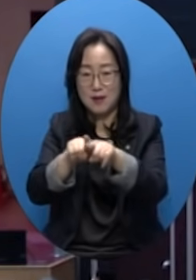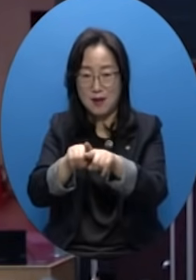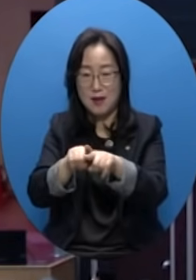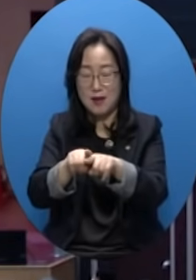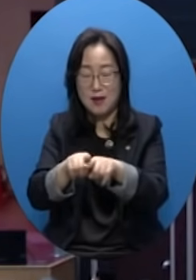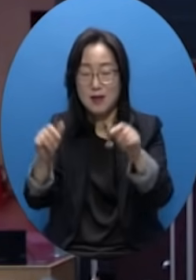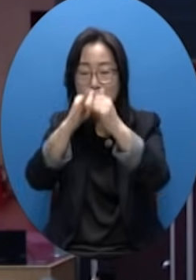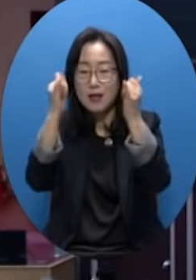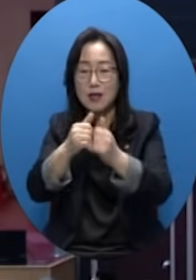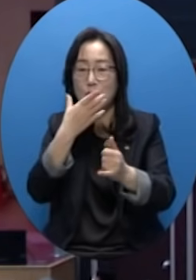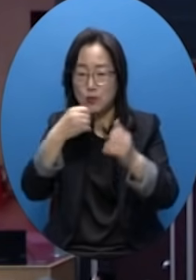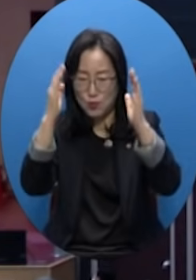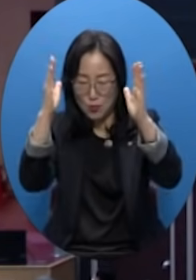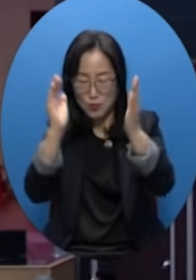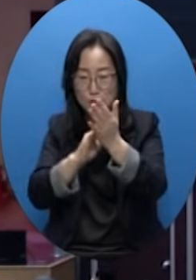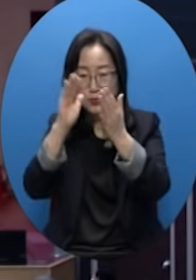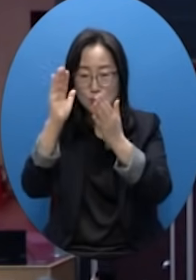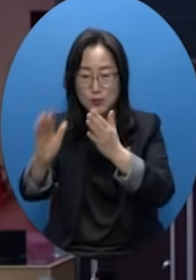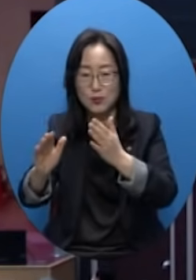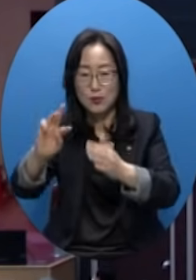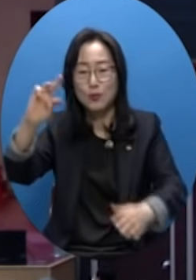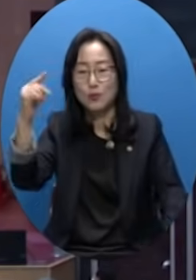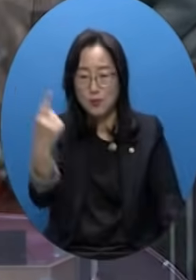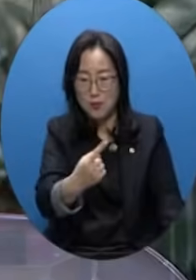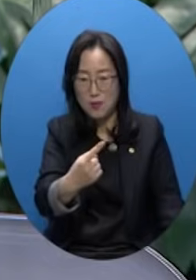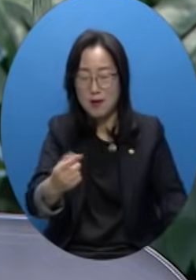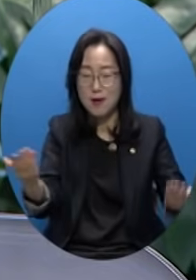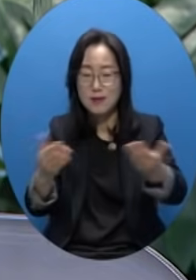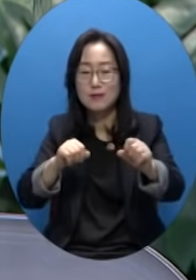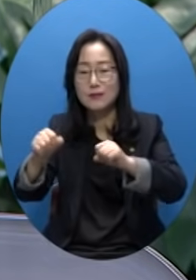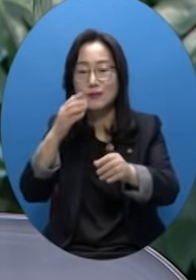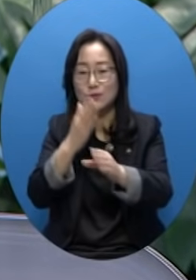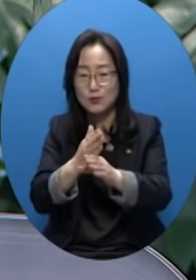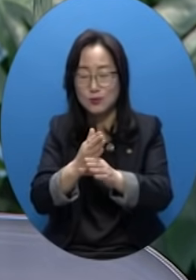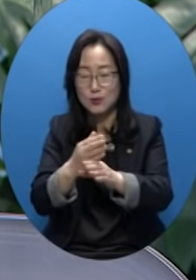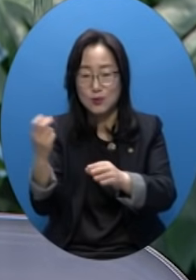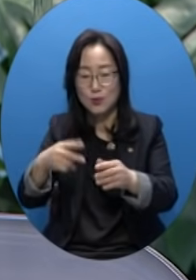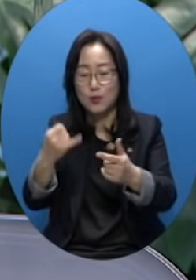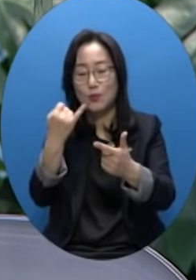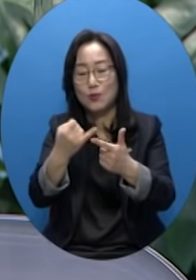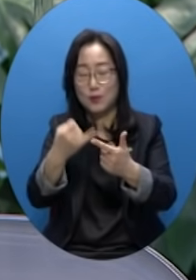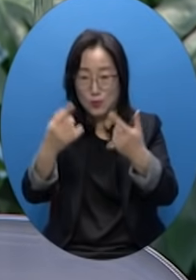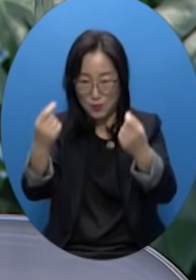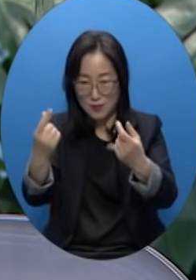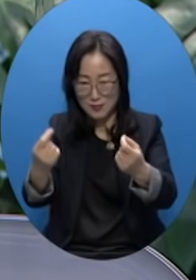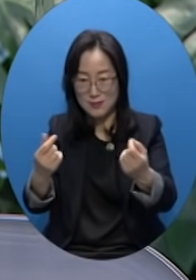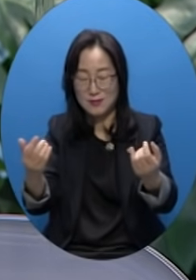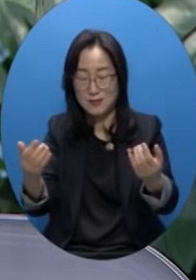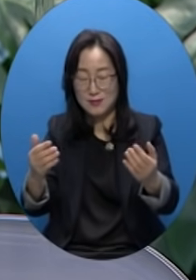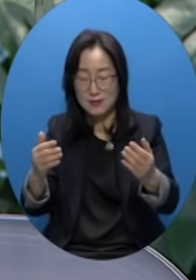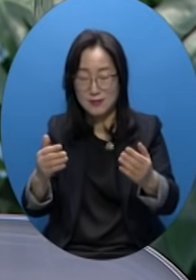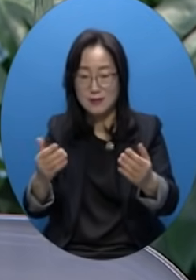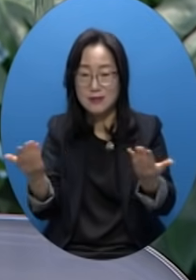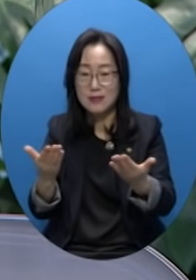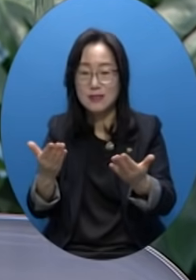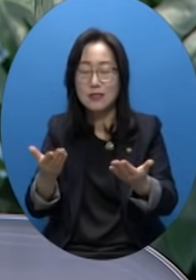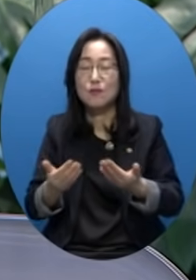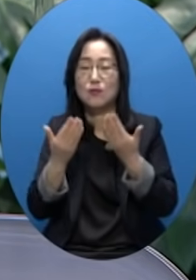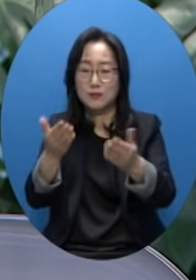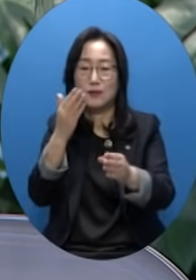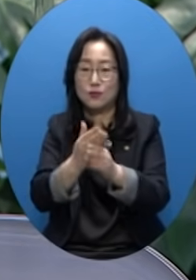사회복지 공부에 와서 이곳에 와서 살 카고 있고 그 동생 다음에 또 와서 파악하고 있고 또 이곳에